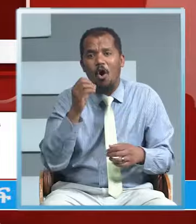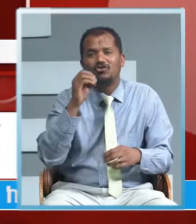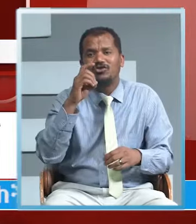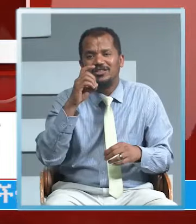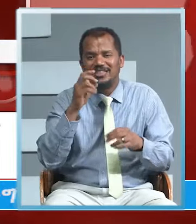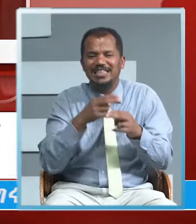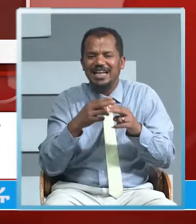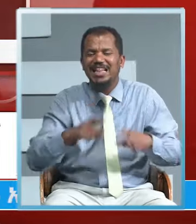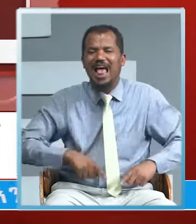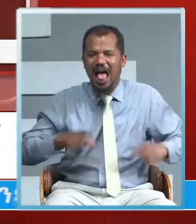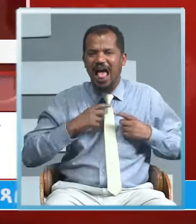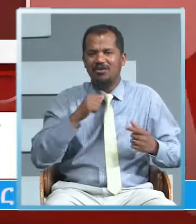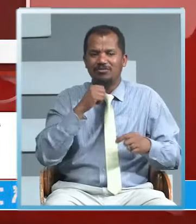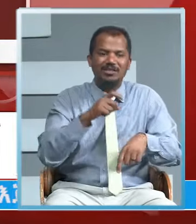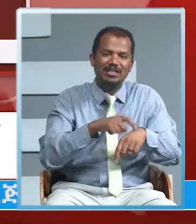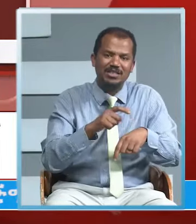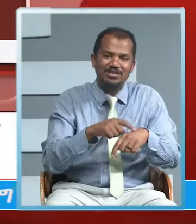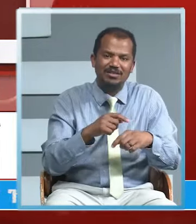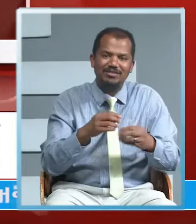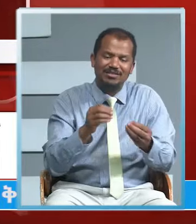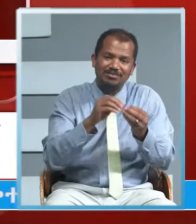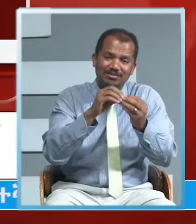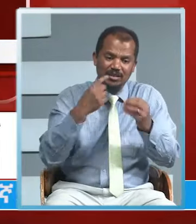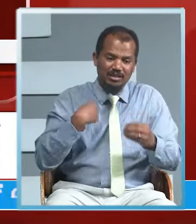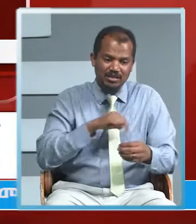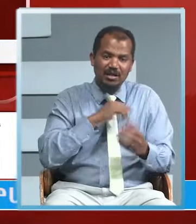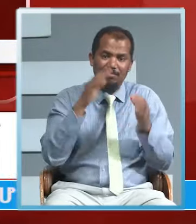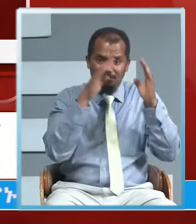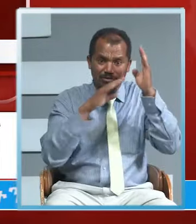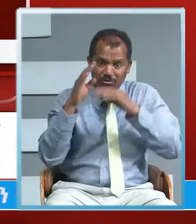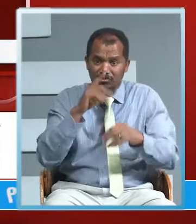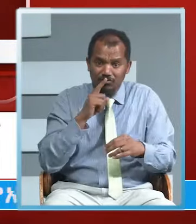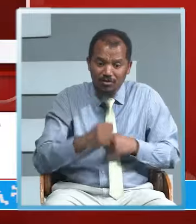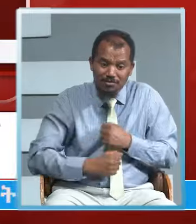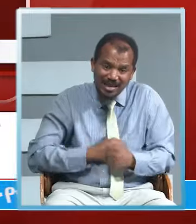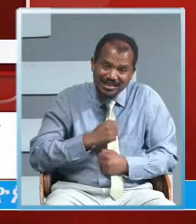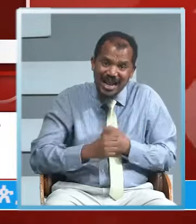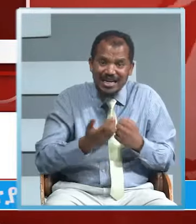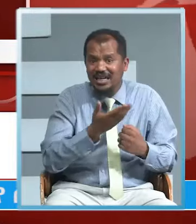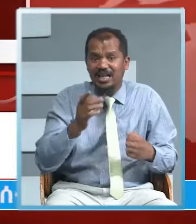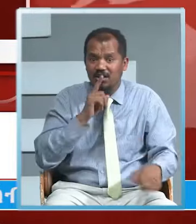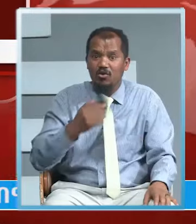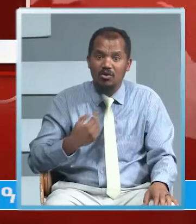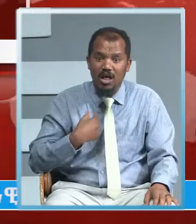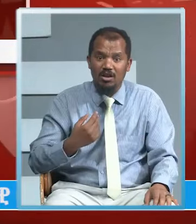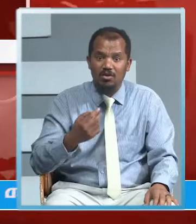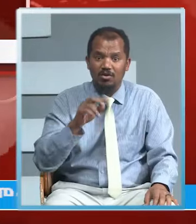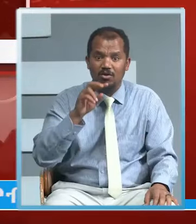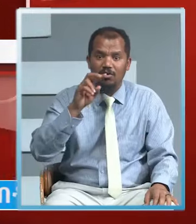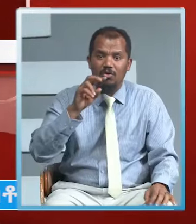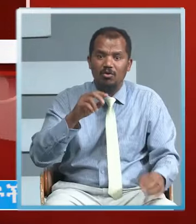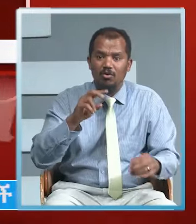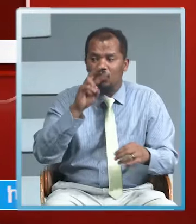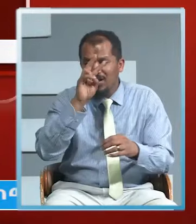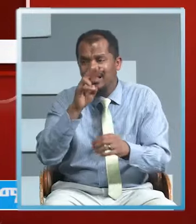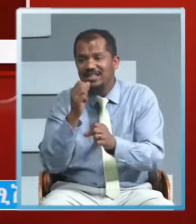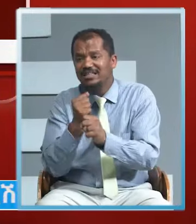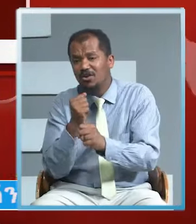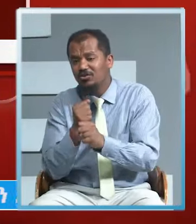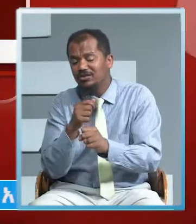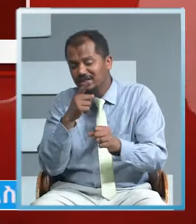አይችልም። ስለዚህ ያው ጊዜው እየገፋ ሄደ፣ እኛም በችግር ውስጥ ነን። የሚያጨናንቅ ነገር ነው ያለው። ሁለት የሆኑ ፓራራል የሆኑ